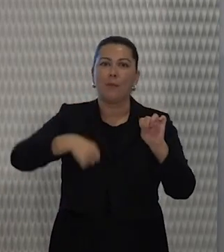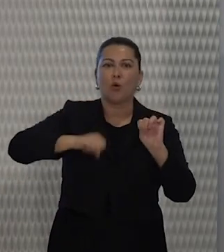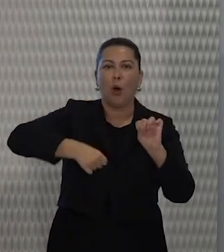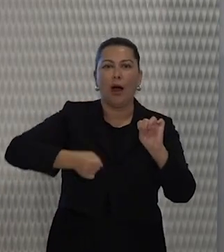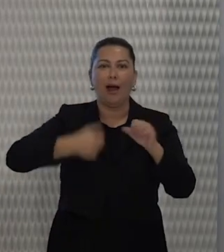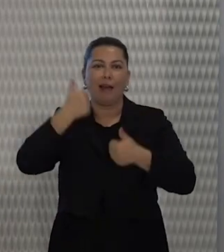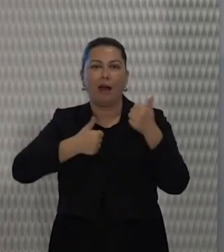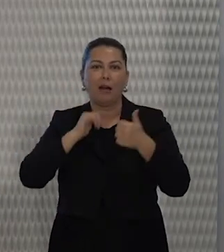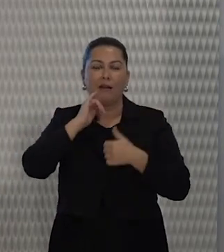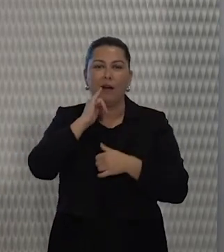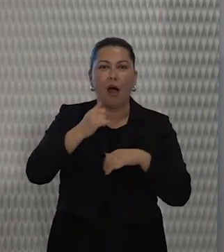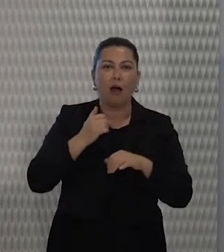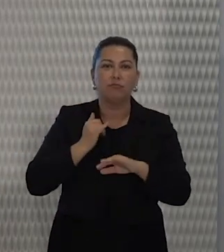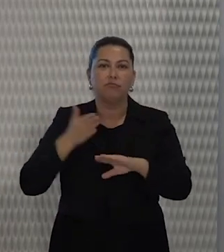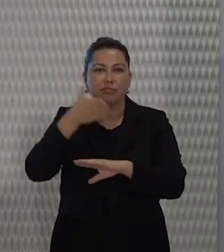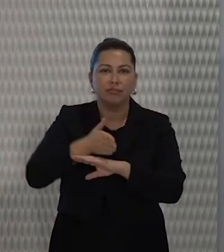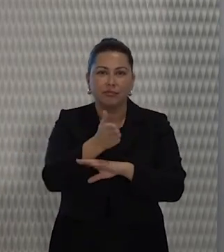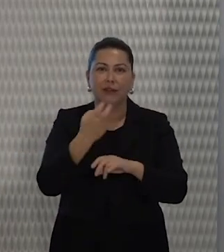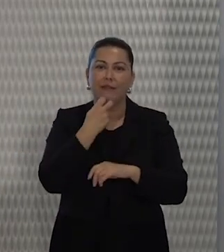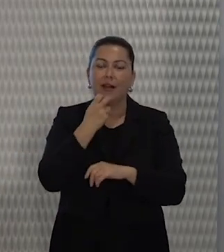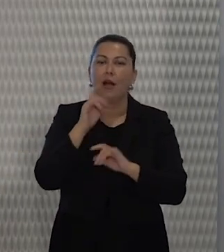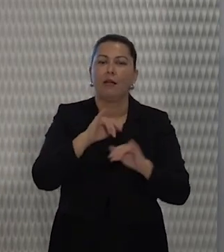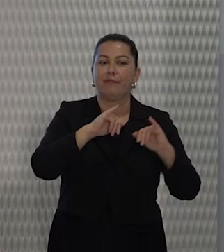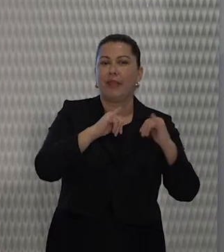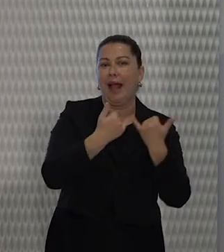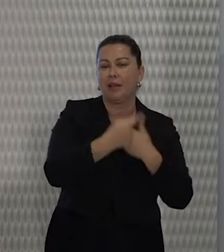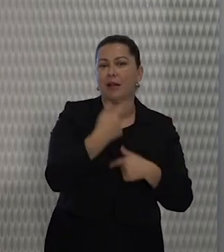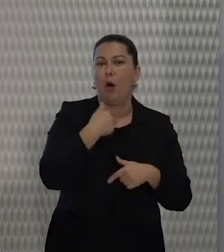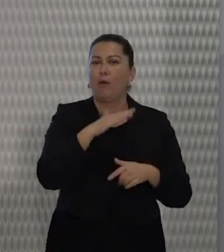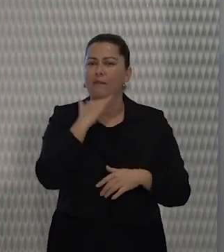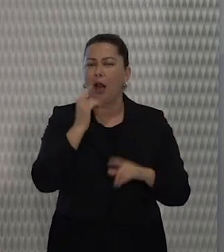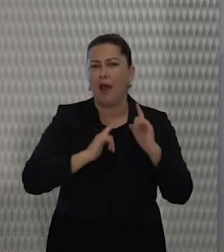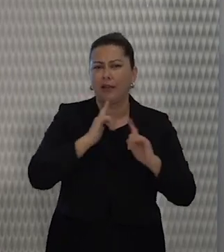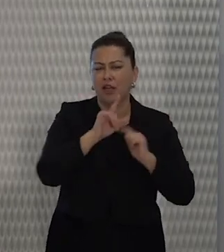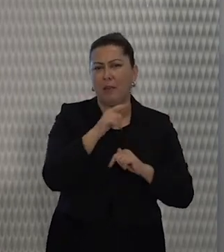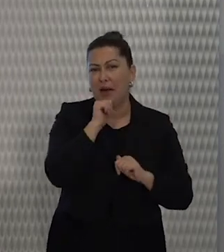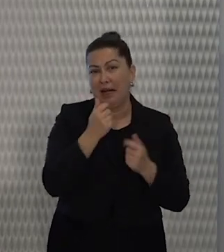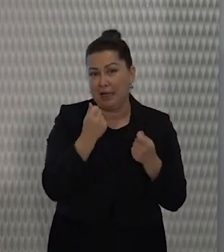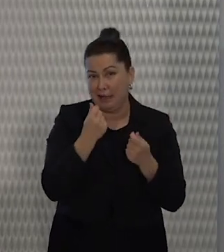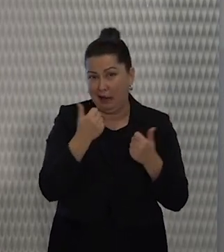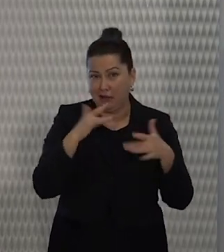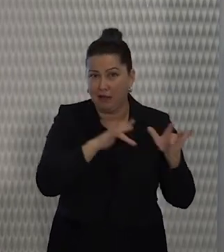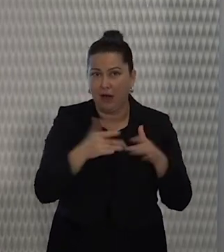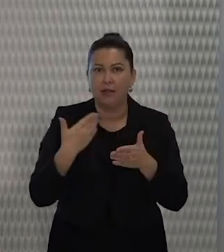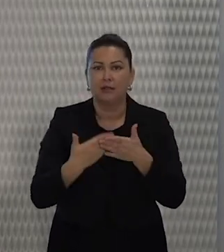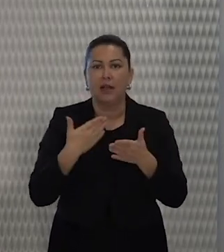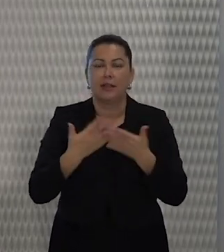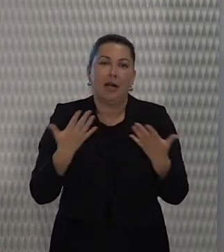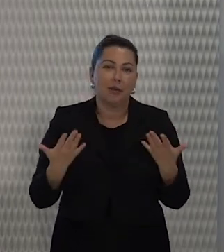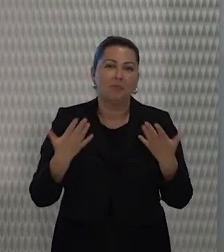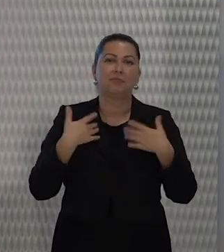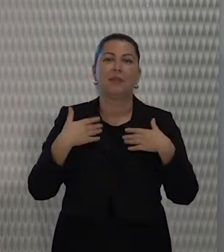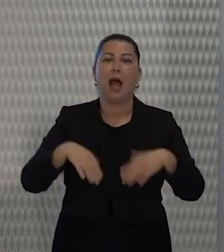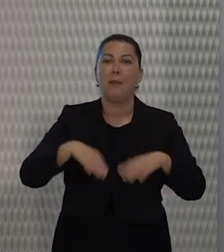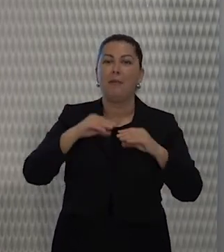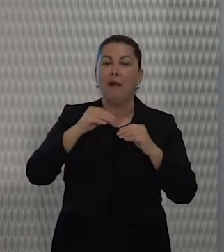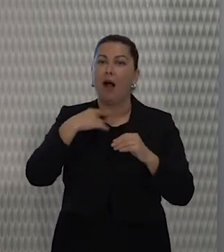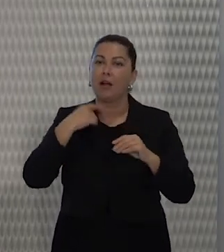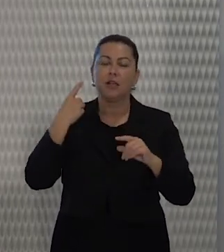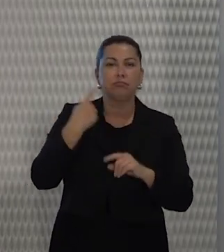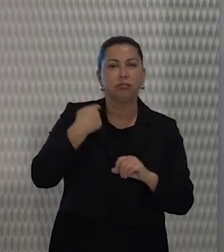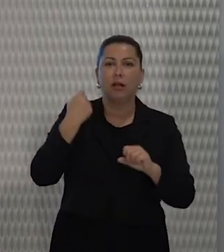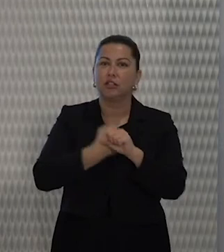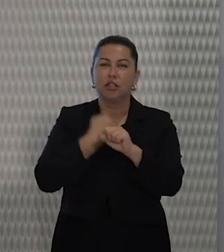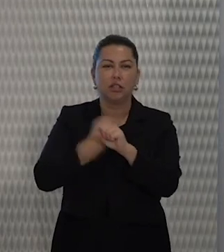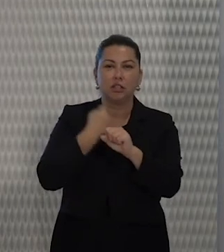werden. Die Eltern hatten sehr viel Leidenschaft, aber kein Geld. Und somit war das von Anfang an so ein Kämpfen ums